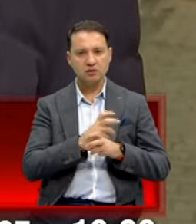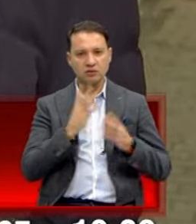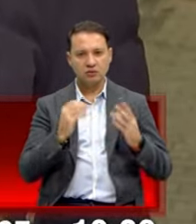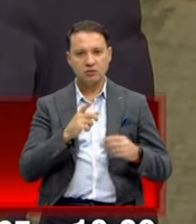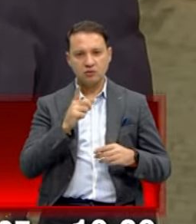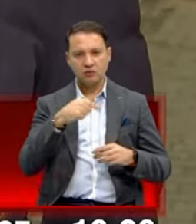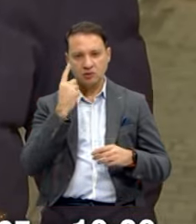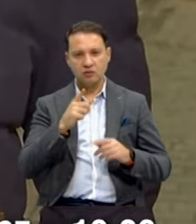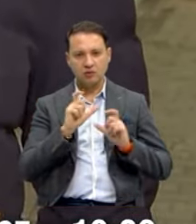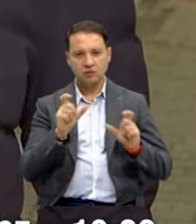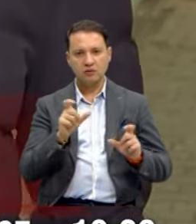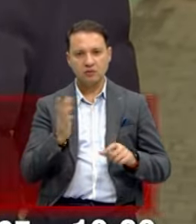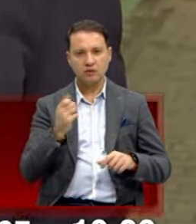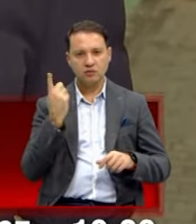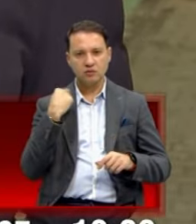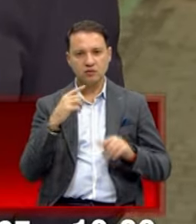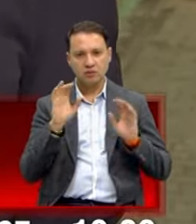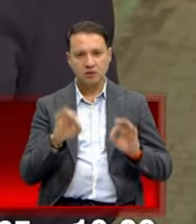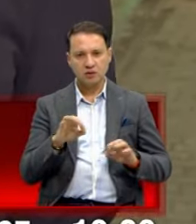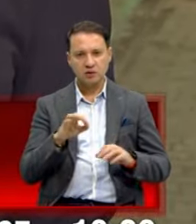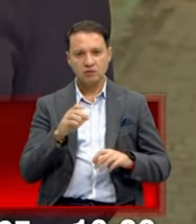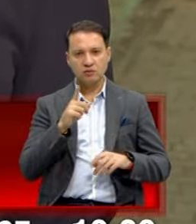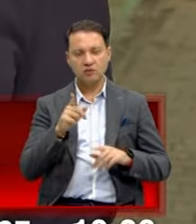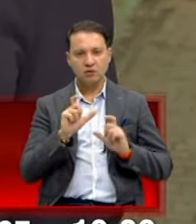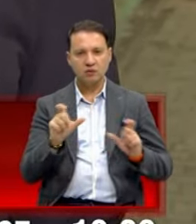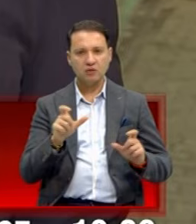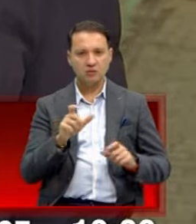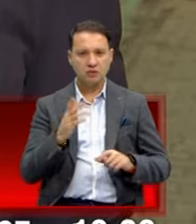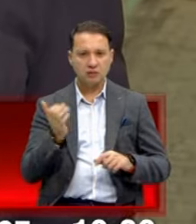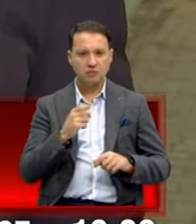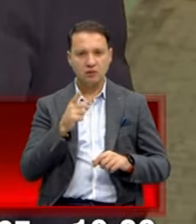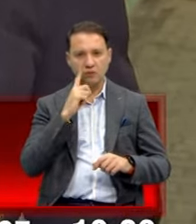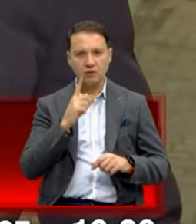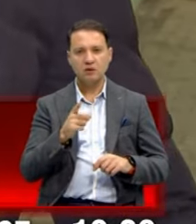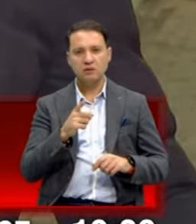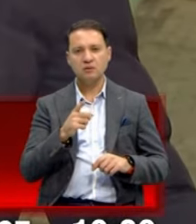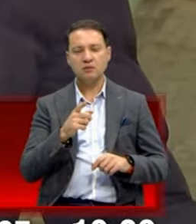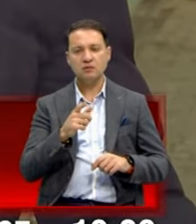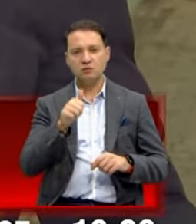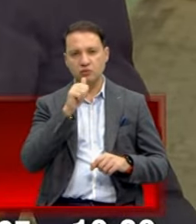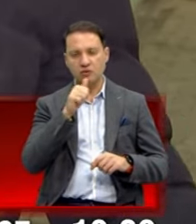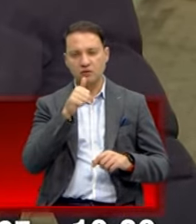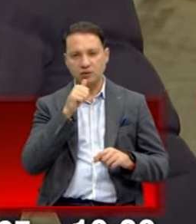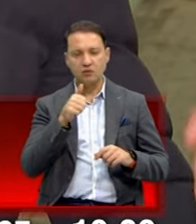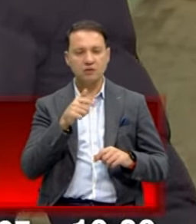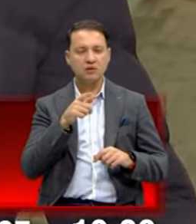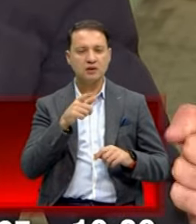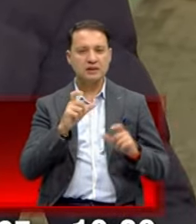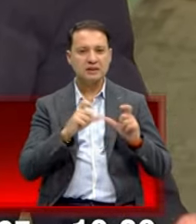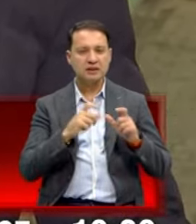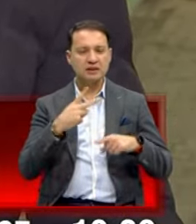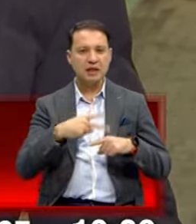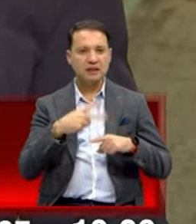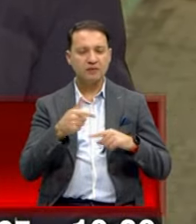O yüzden de önlemler alındı. Dünden başladı aslında bakılırsa bu önlemler alınmaya. Bu çerçevede suyun Fırat, daha doğrusu siyanürün